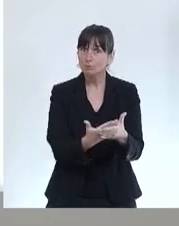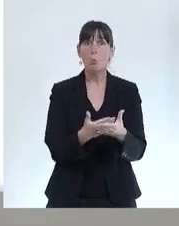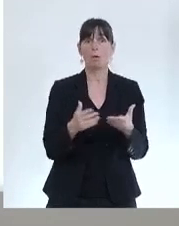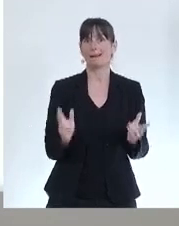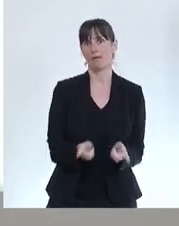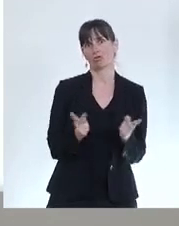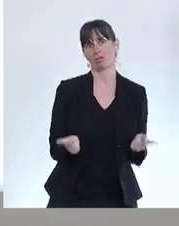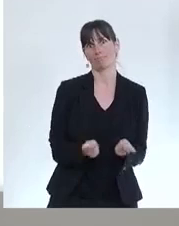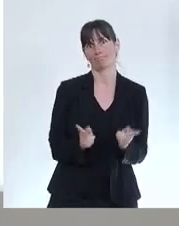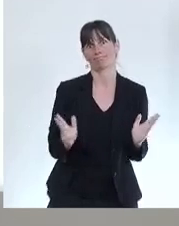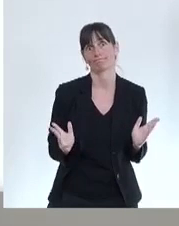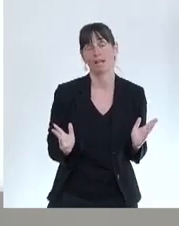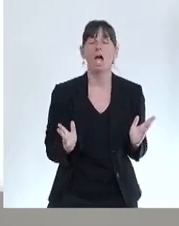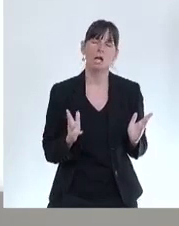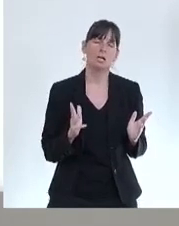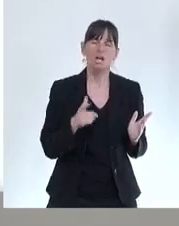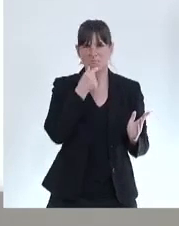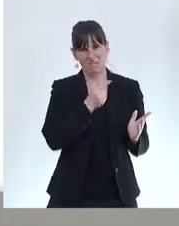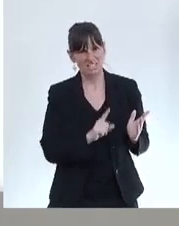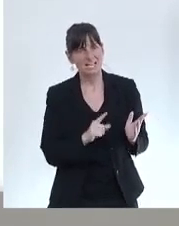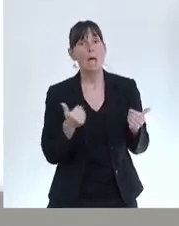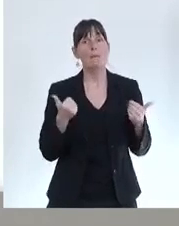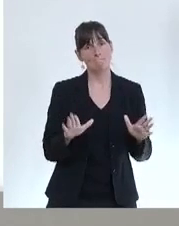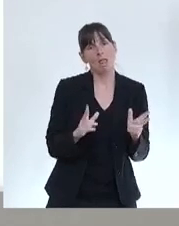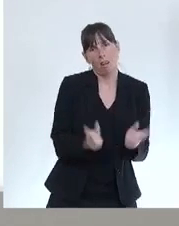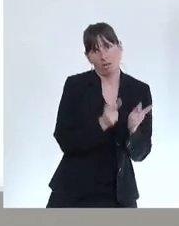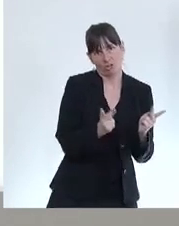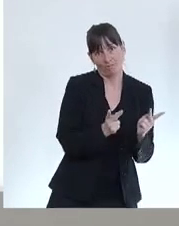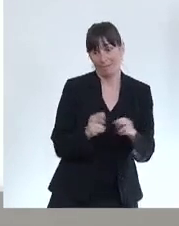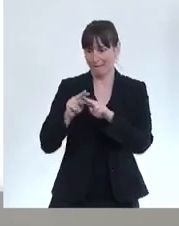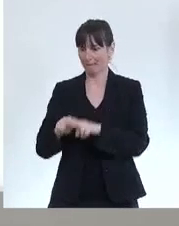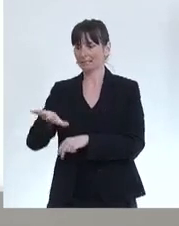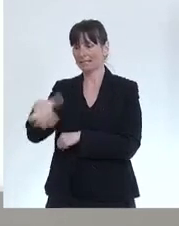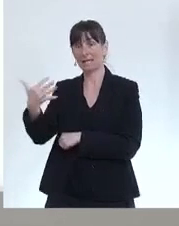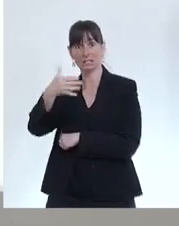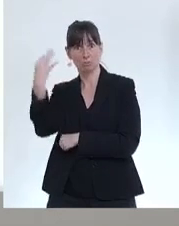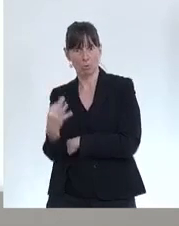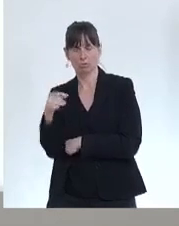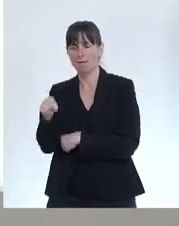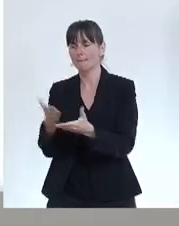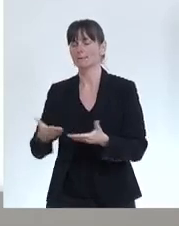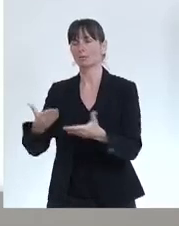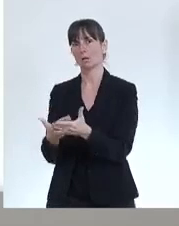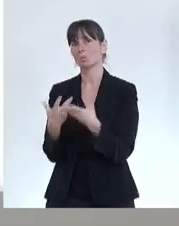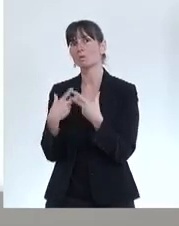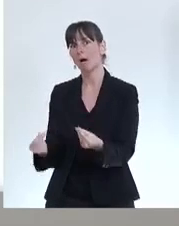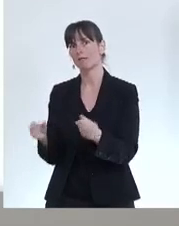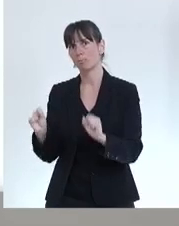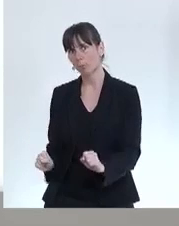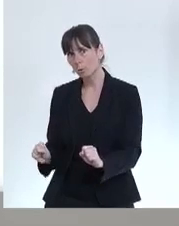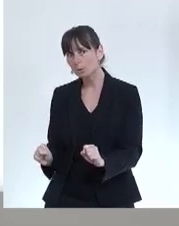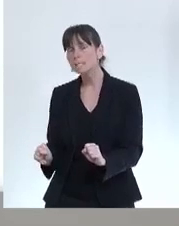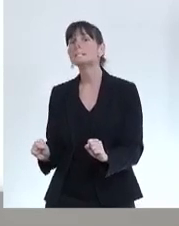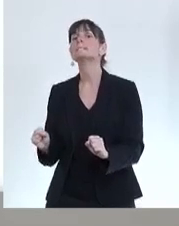doute, mais bénins. Mais 15% peuvent être des cas sévères. Et dans un certain nombre de cas, on peut aller